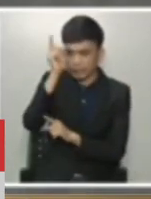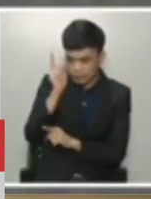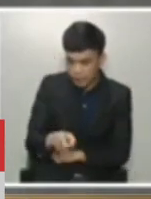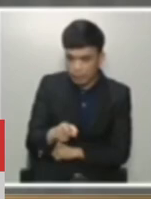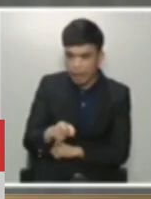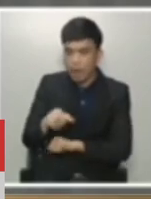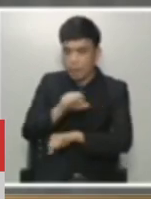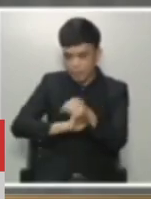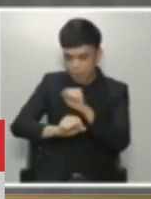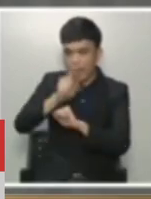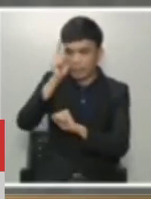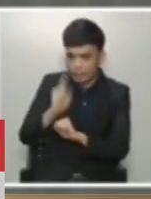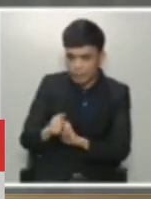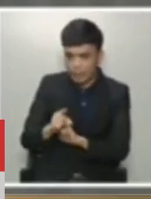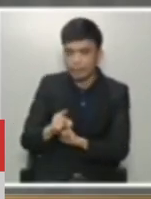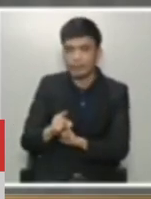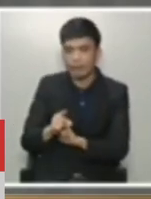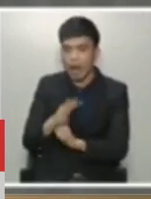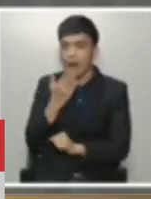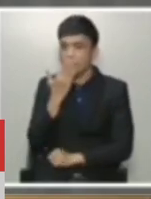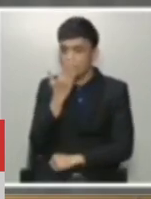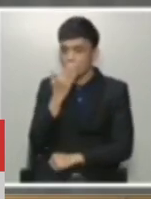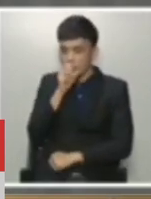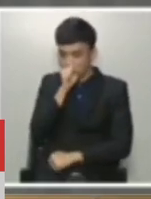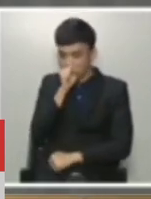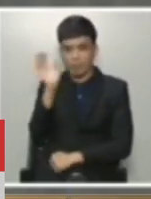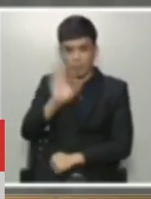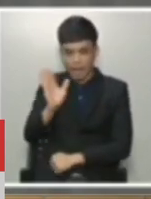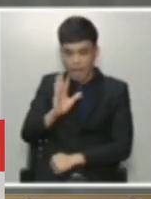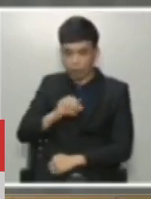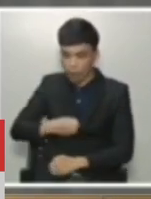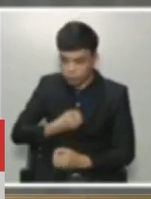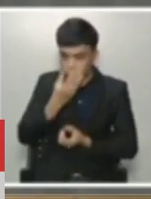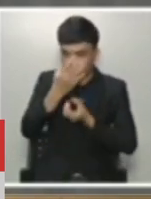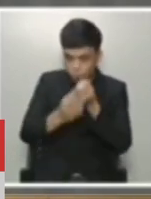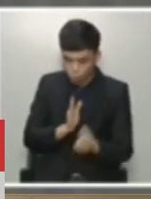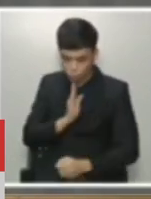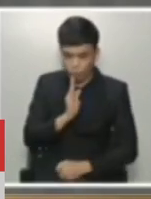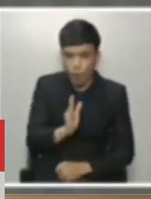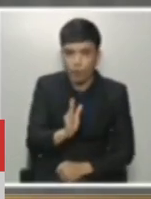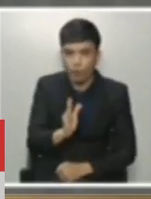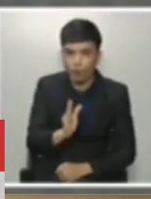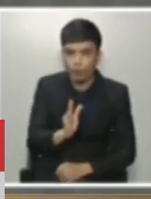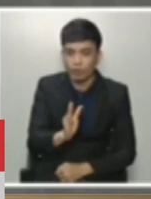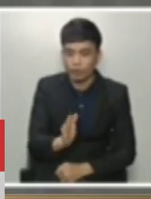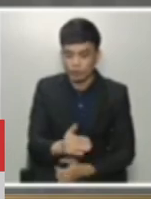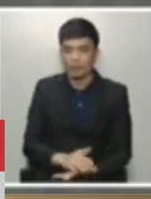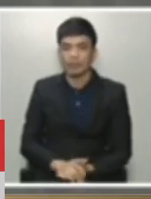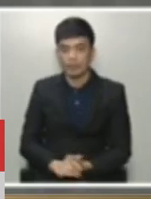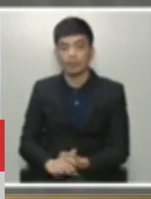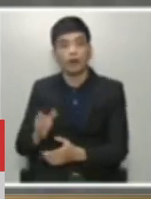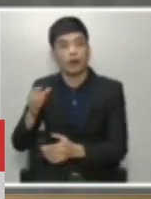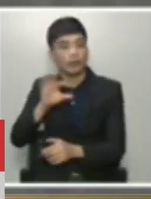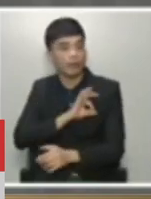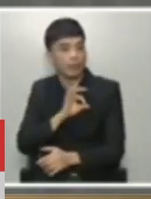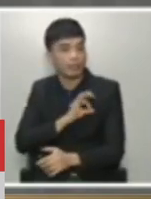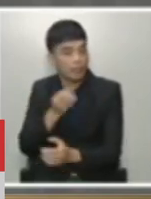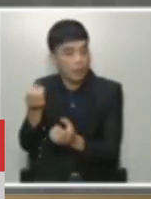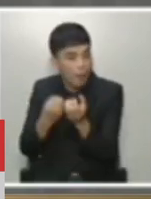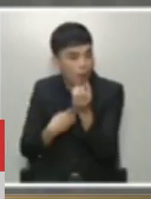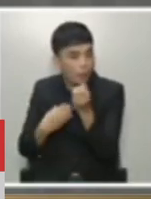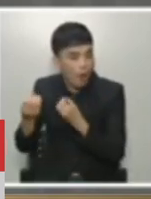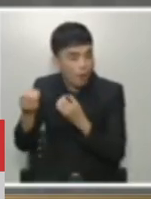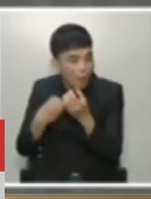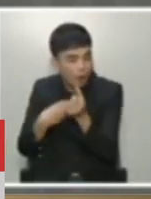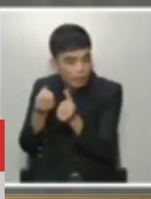บังเอาข้อเสนอเข้ามาใช้เกิดประโยชน์สุดท้ายครับท่านท่านครับสมควรครับจะเอามาตรการทุกอย่างที่เพื่อนสมาชิกเสนอไปให้รัฐบาล